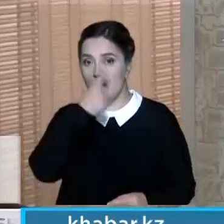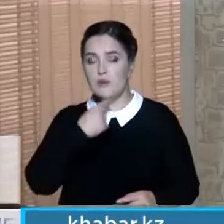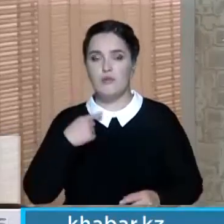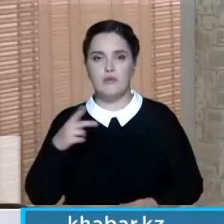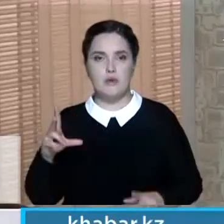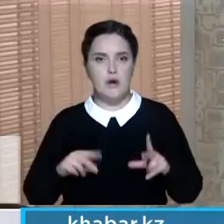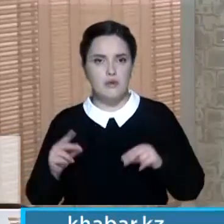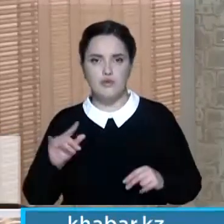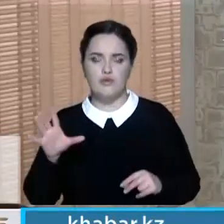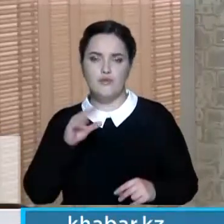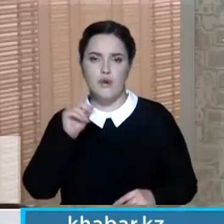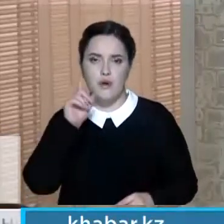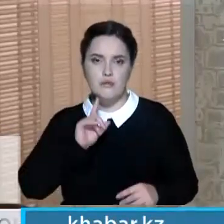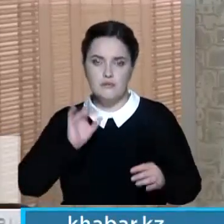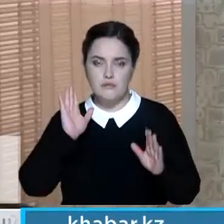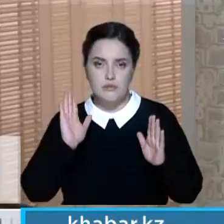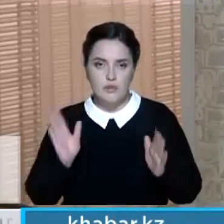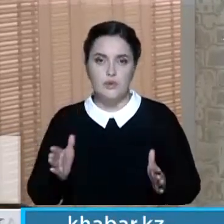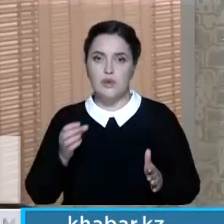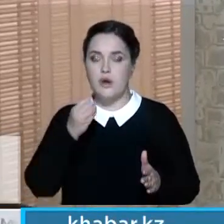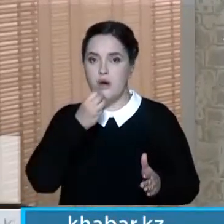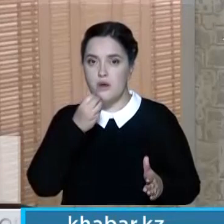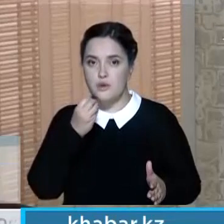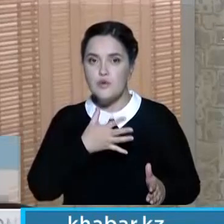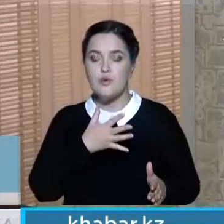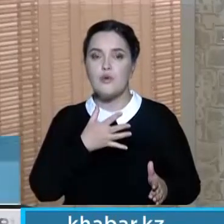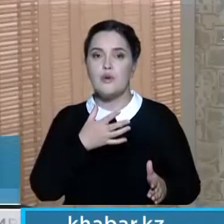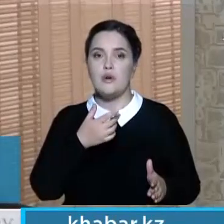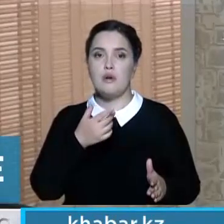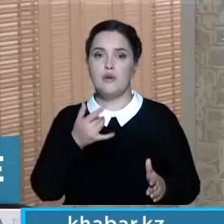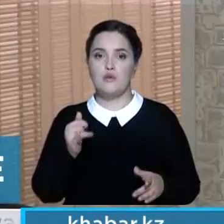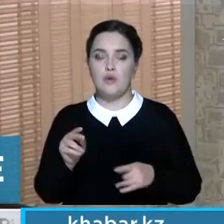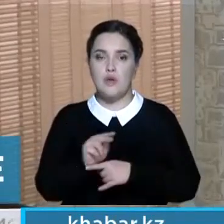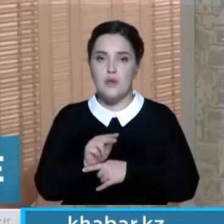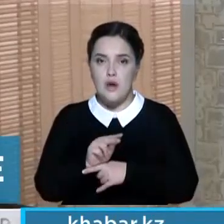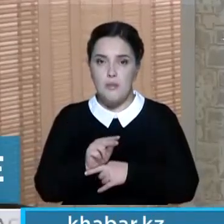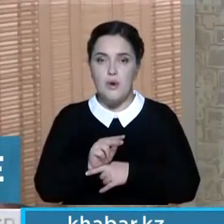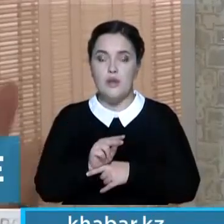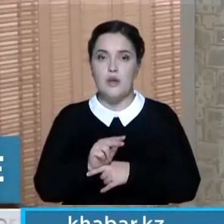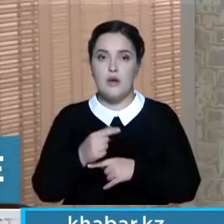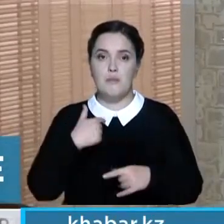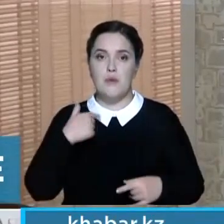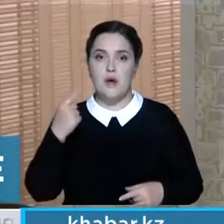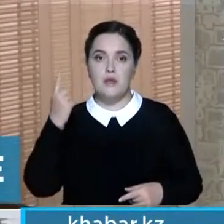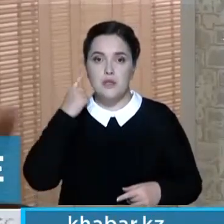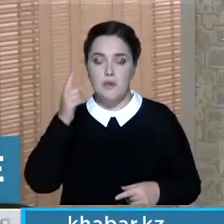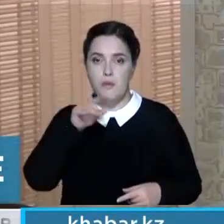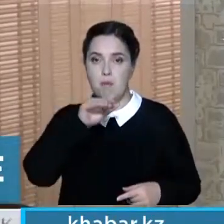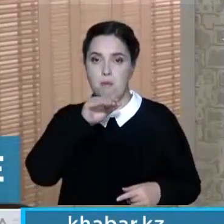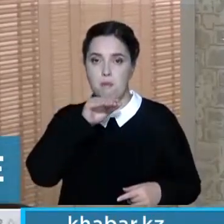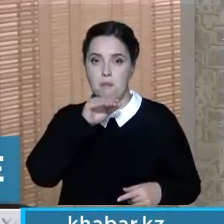нас будет все благополучно, хорошо. Потому что как бы взялись за ремонт, приехали. Мы же слышим, специалисты